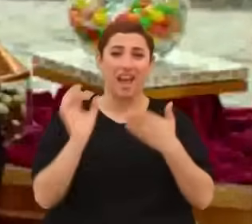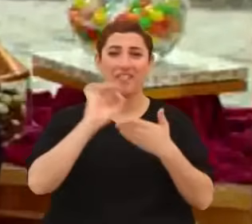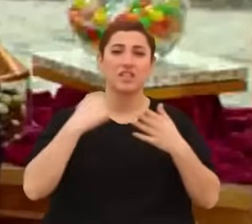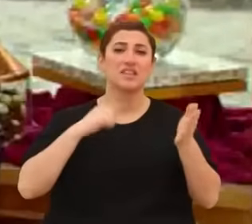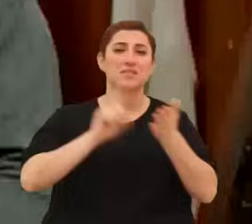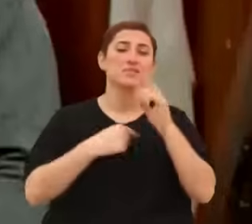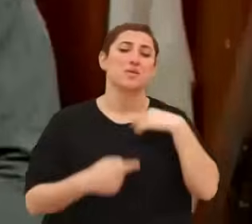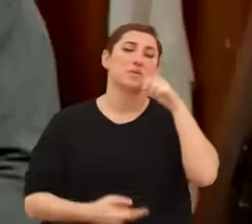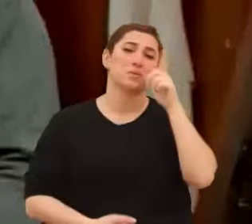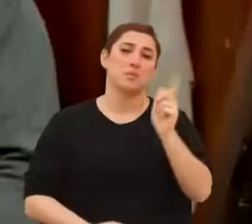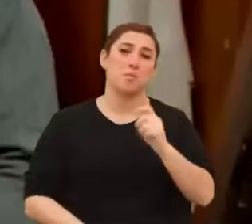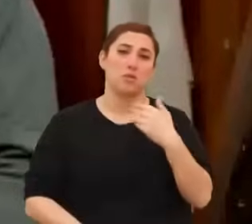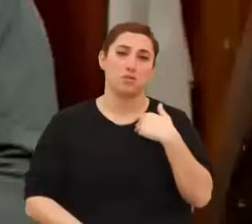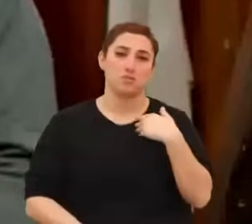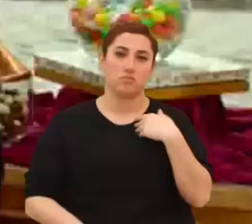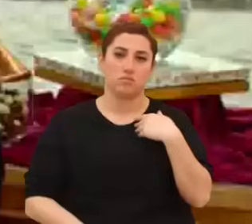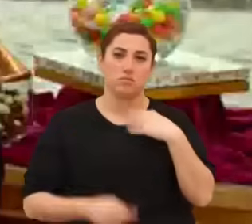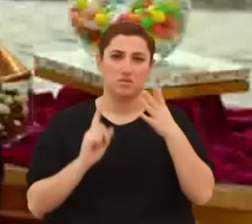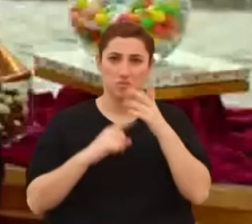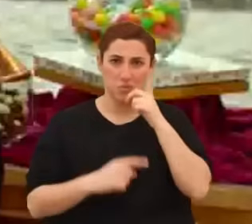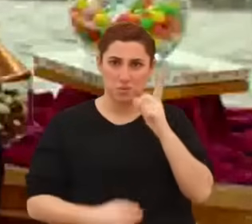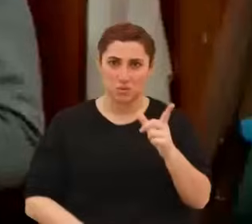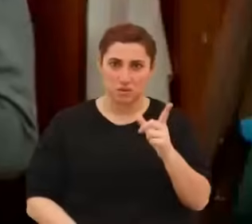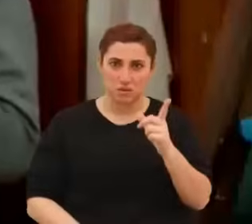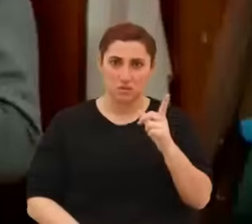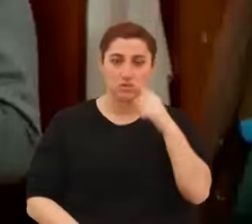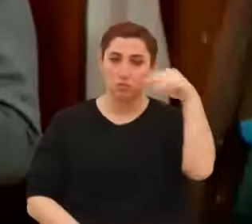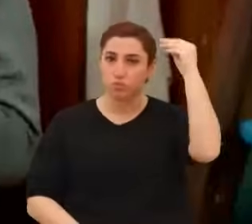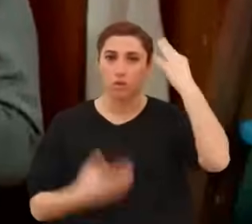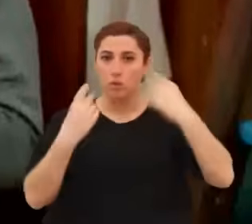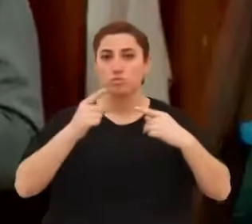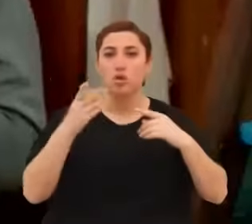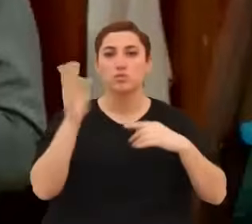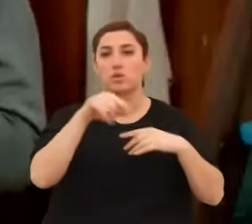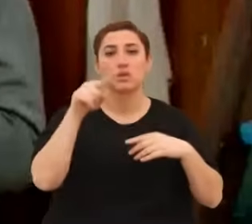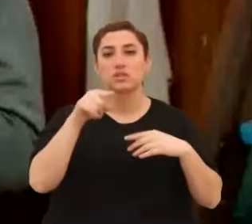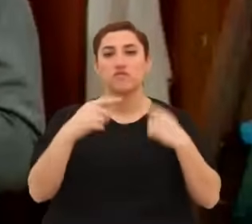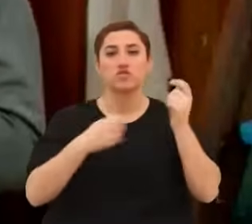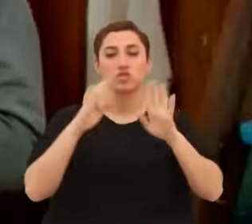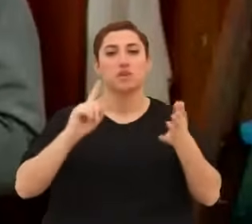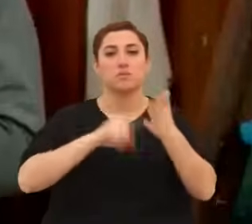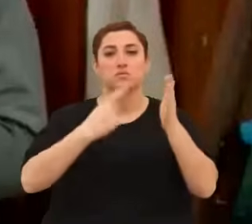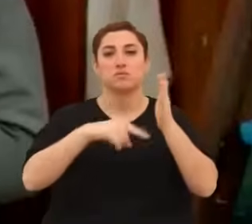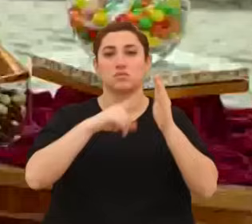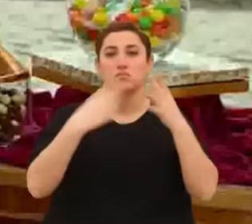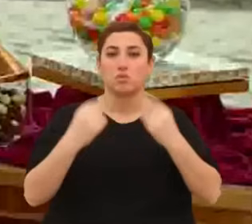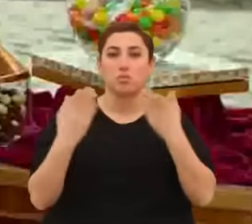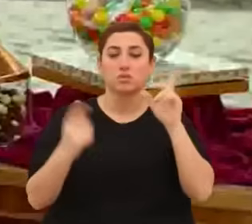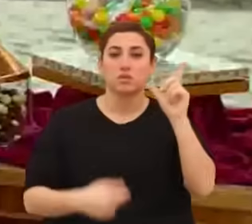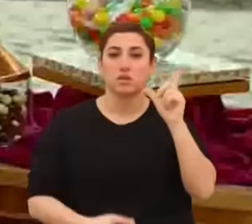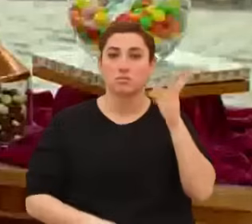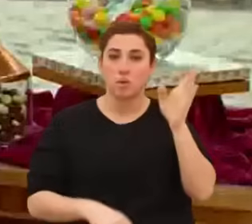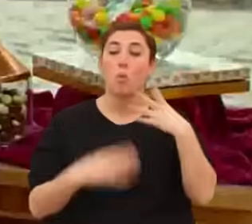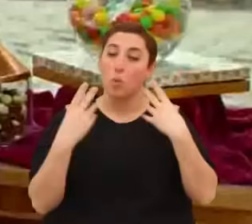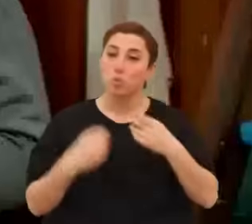atmayı bile üşenirim ya. İmza atmayı mı üşeniyorsun? Sen muhtar oldun. Bundan sonra senin işin gücün ıvrı imza atmak.